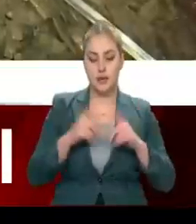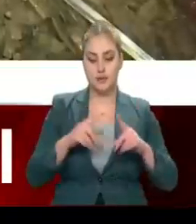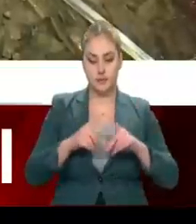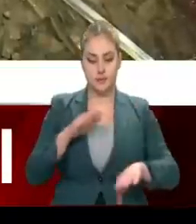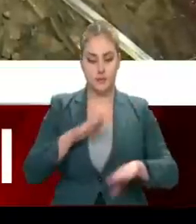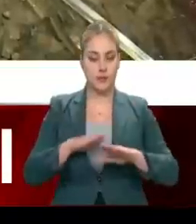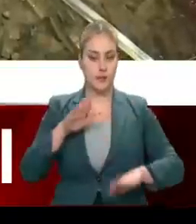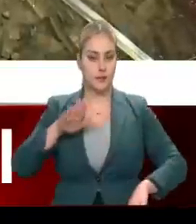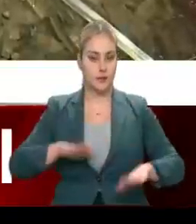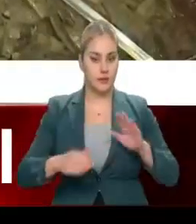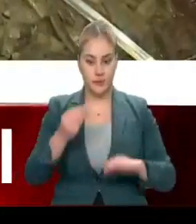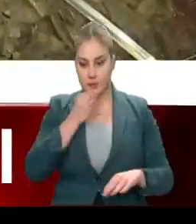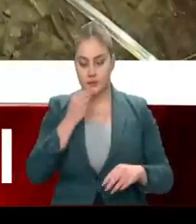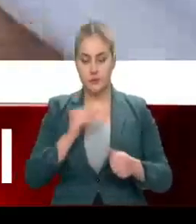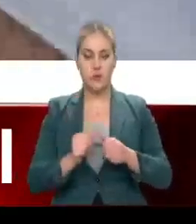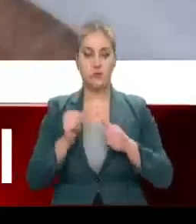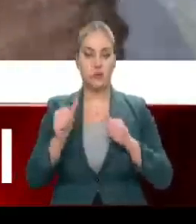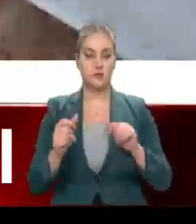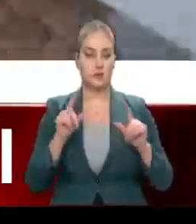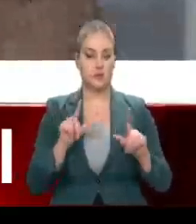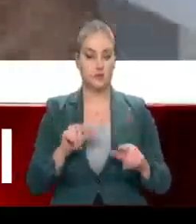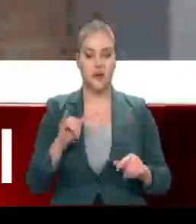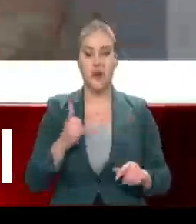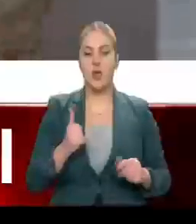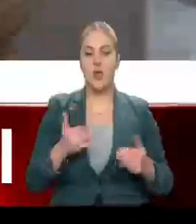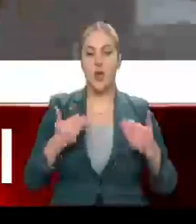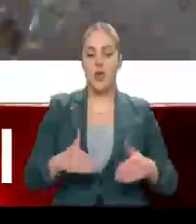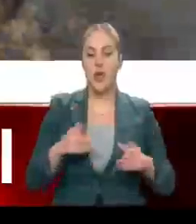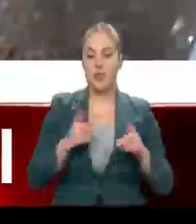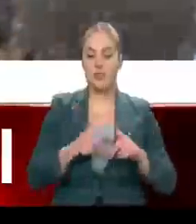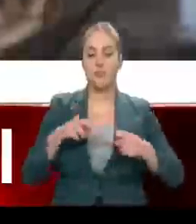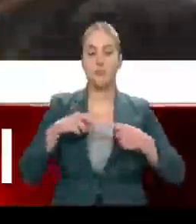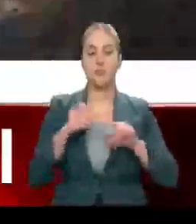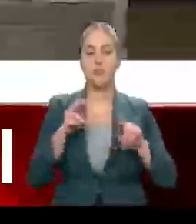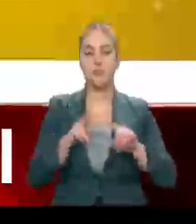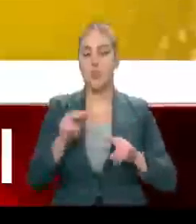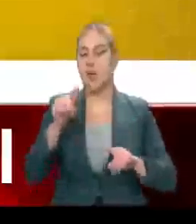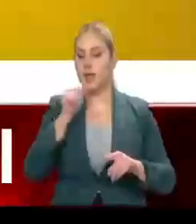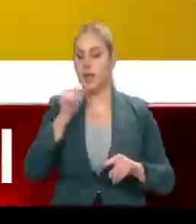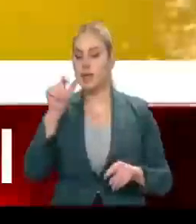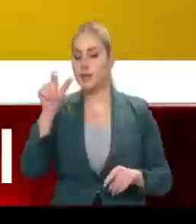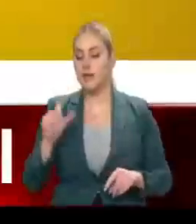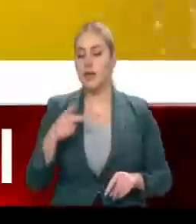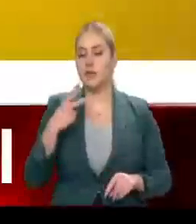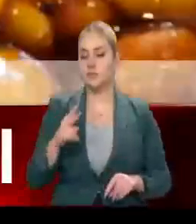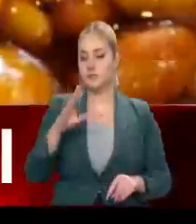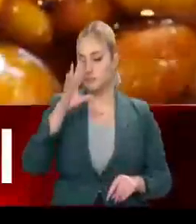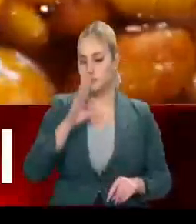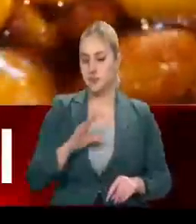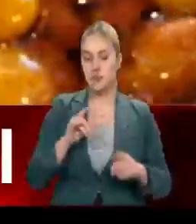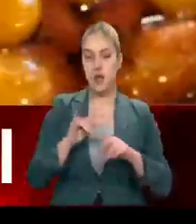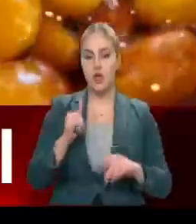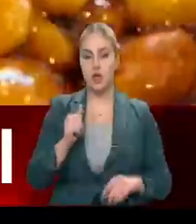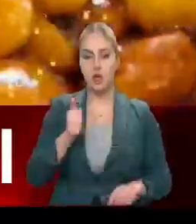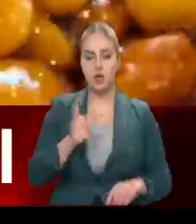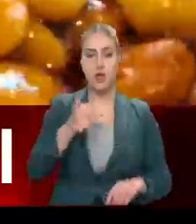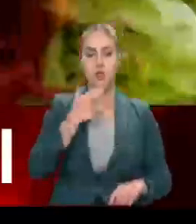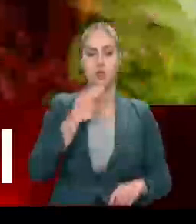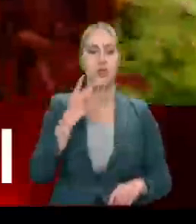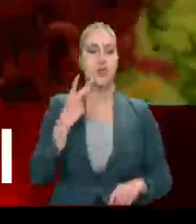dengeli beslenmekten uzaklaşması kalori hesabı rutin olarak işte erkekte 2500 kalori günde kadında